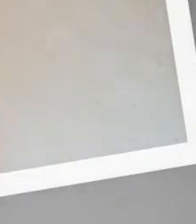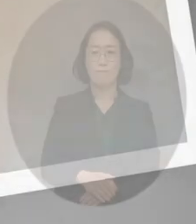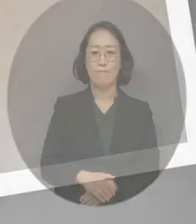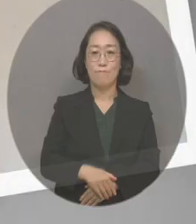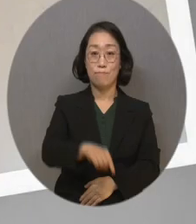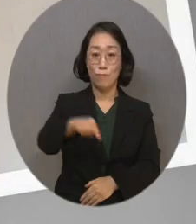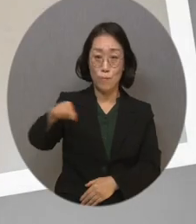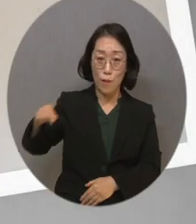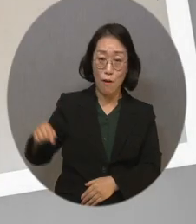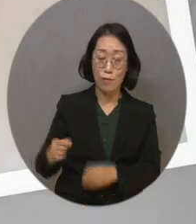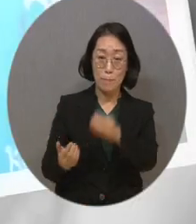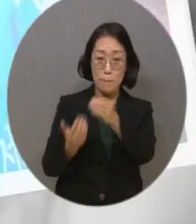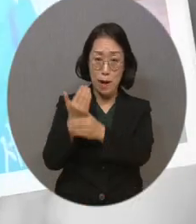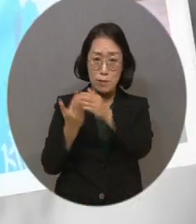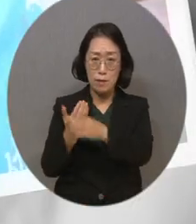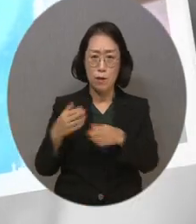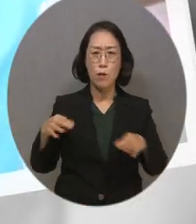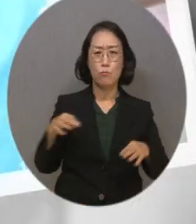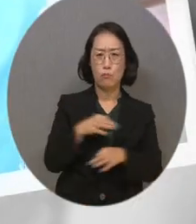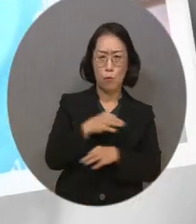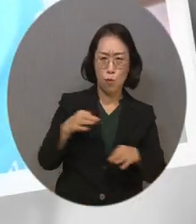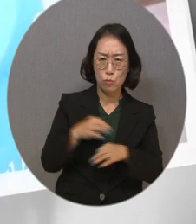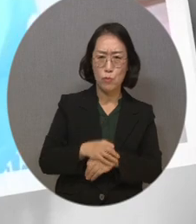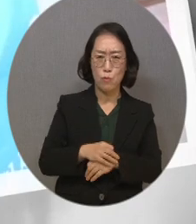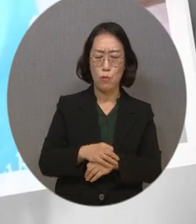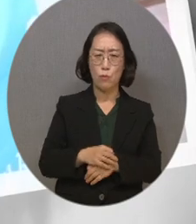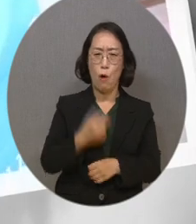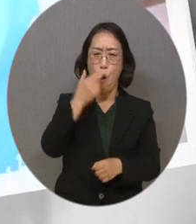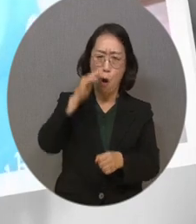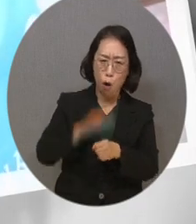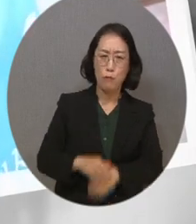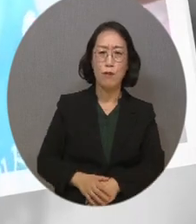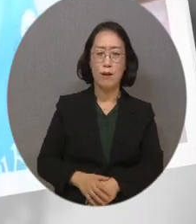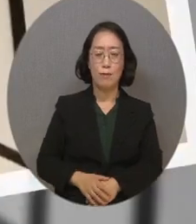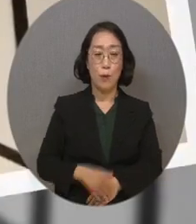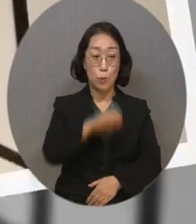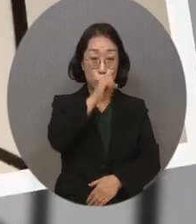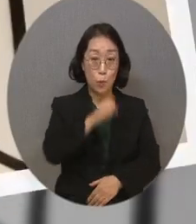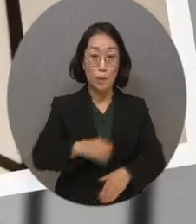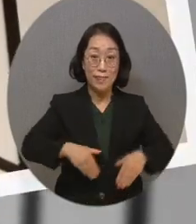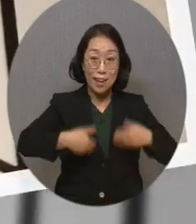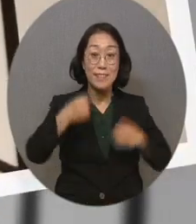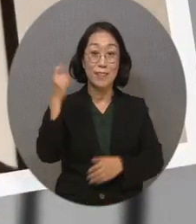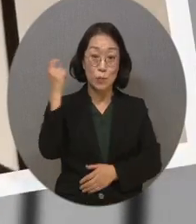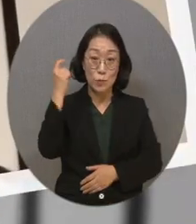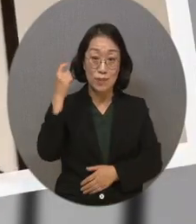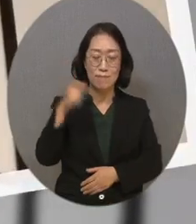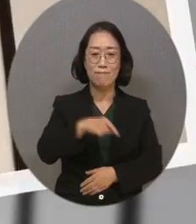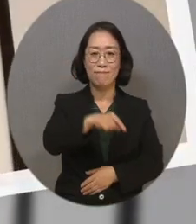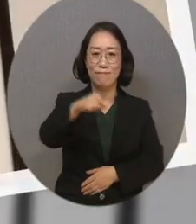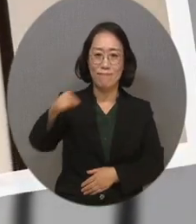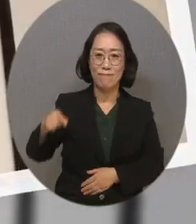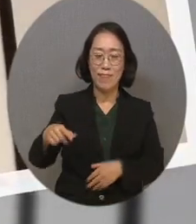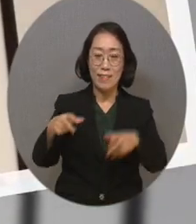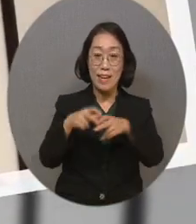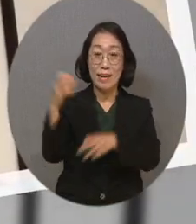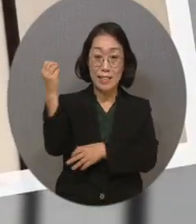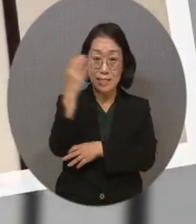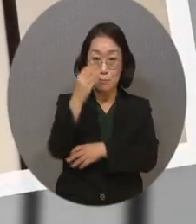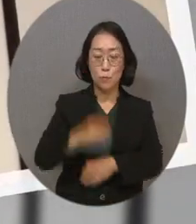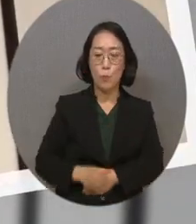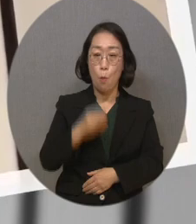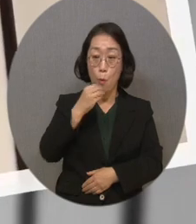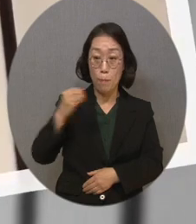우리 주변에서 일어나는 불공정한 사례부터 억울한 사연, 따뜻한 미담까지 장애인신문과